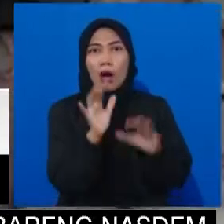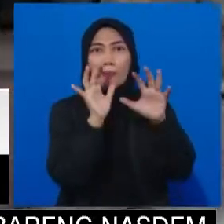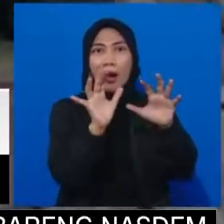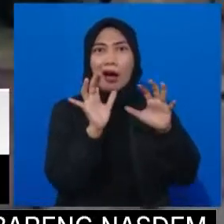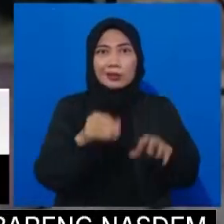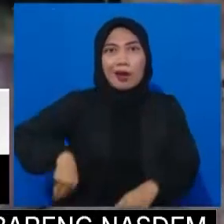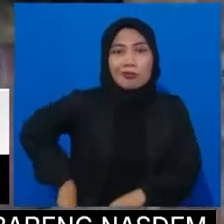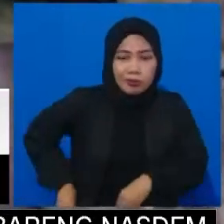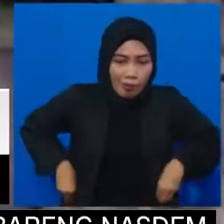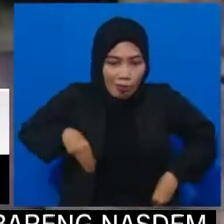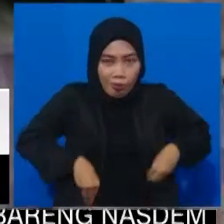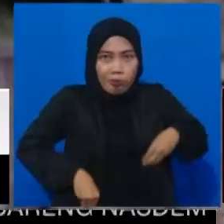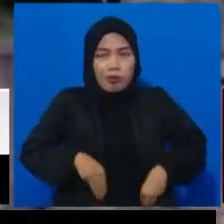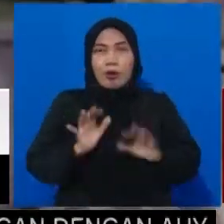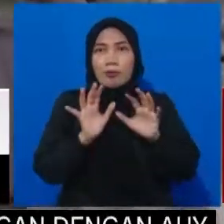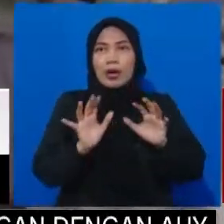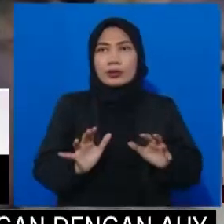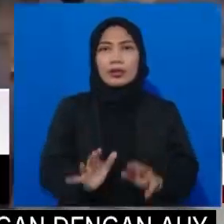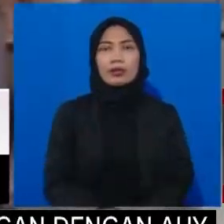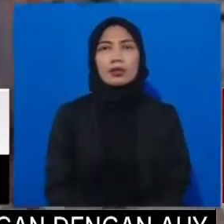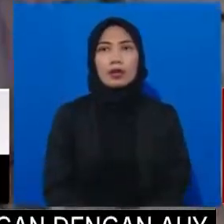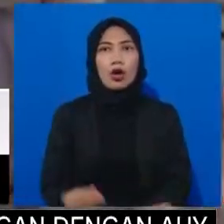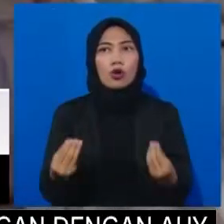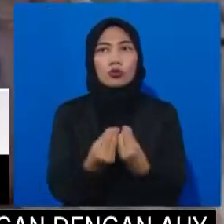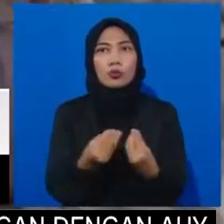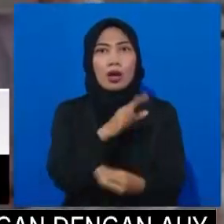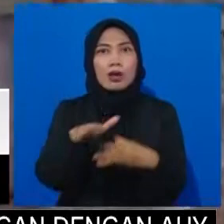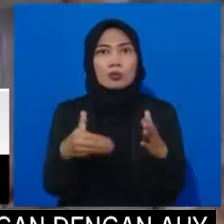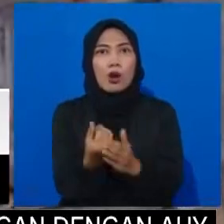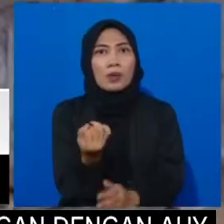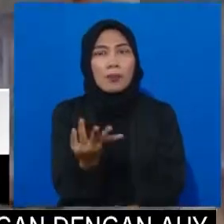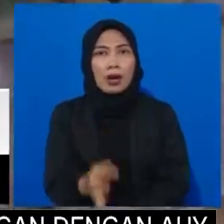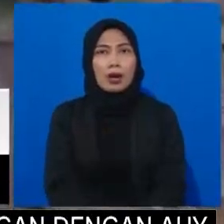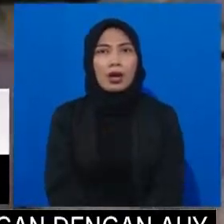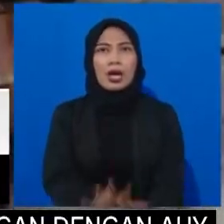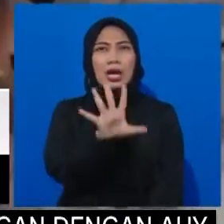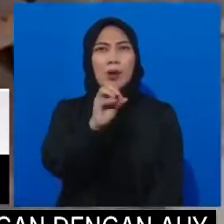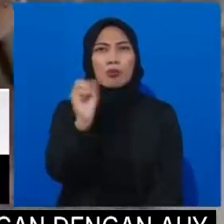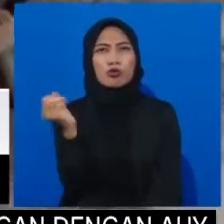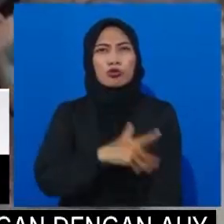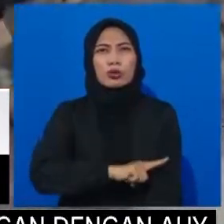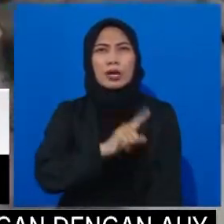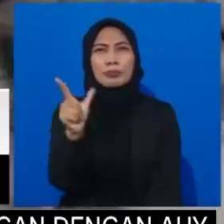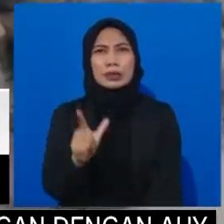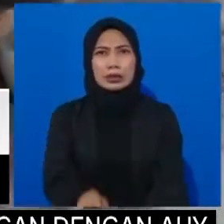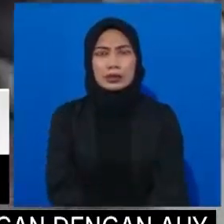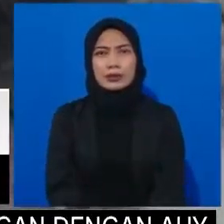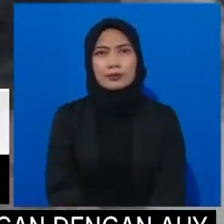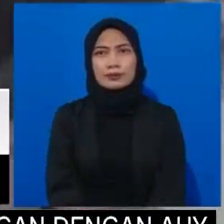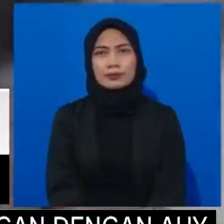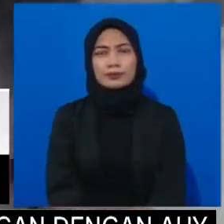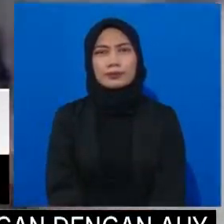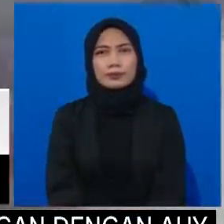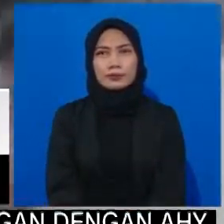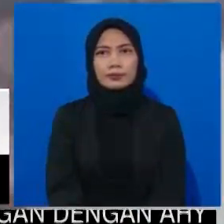celananya. Tak tanggung-tanggung, jumlah uang yang ditemukan pada pengemis ini lebih dari 50 juta rupiah. Hingga